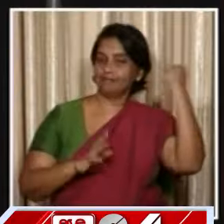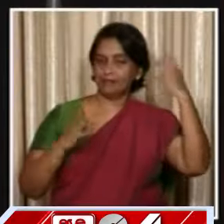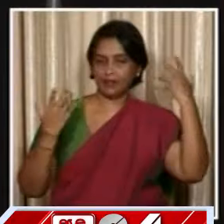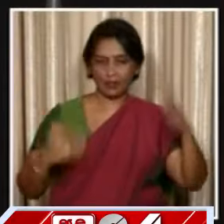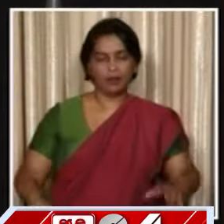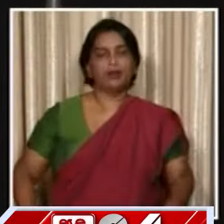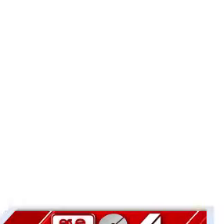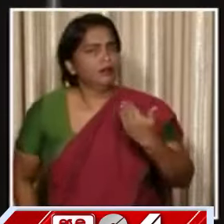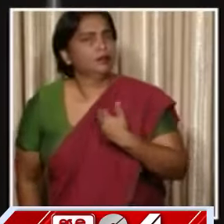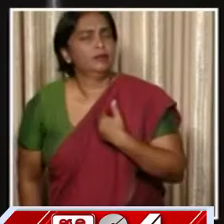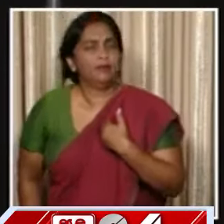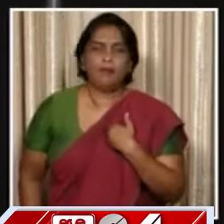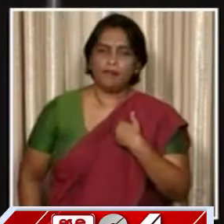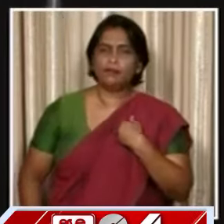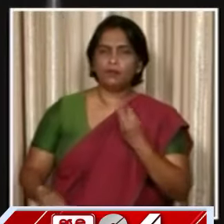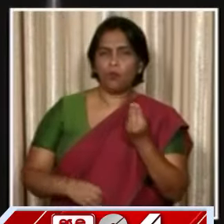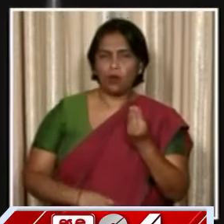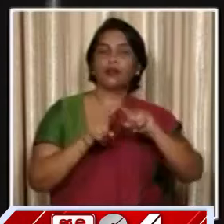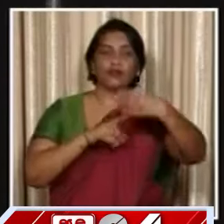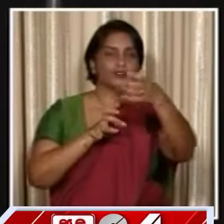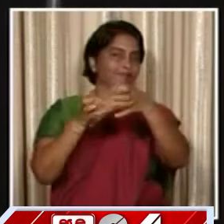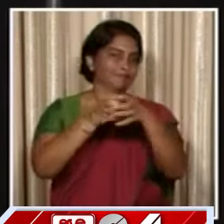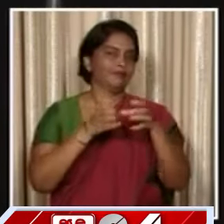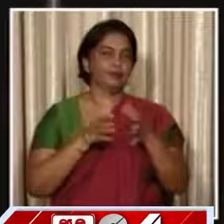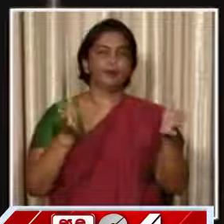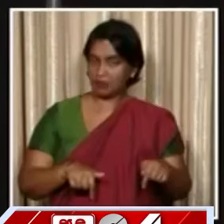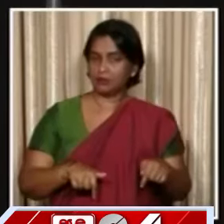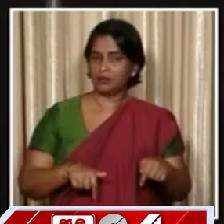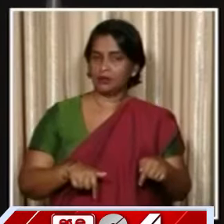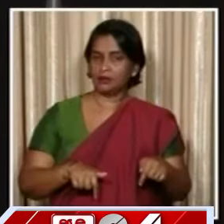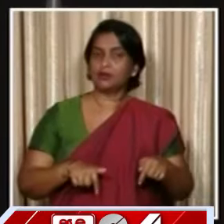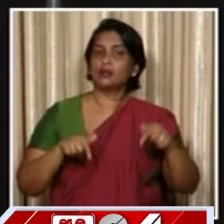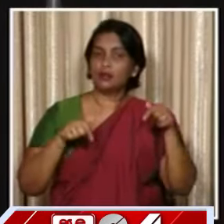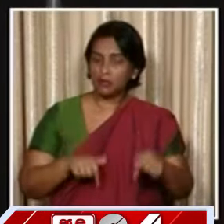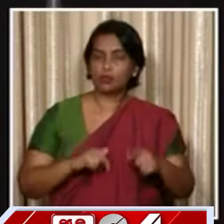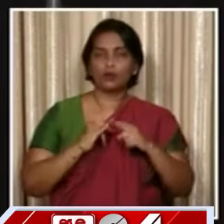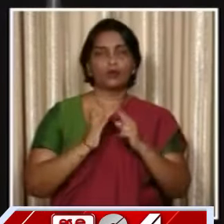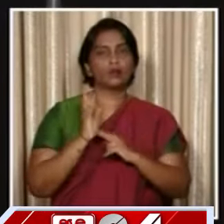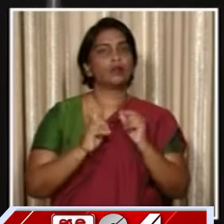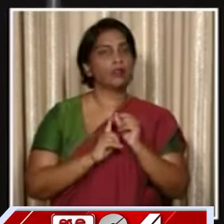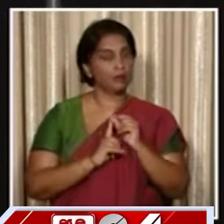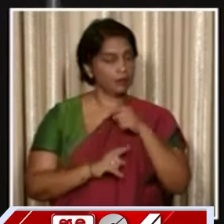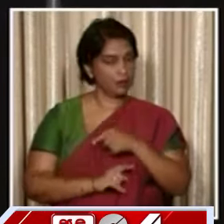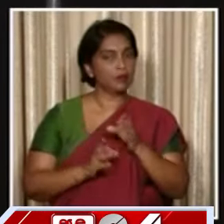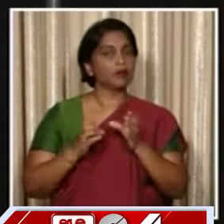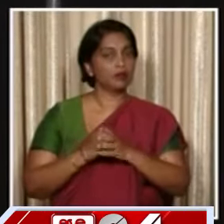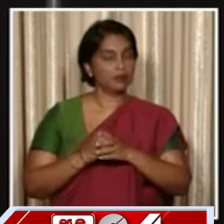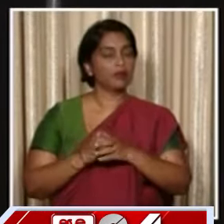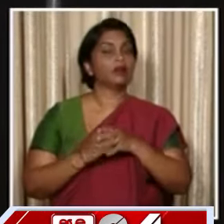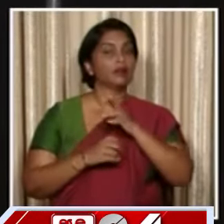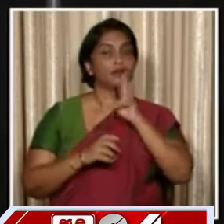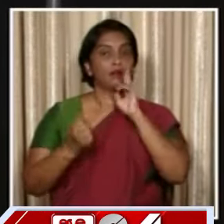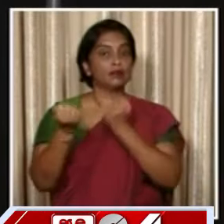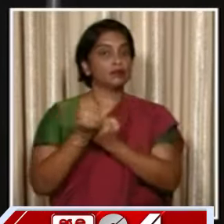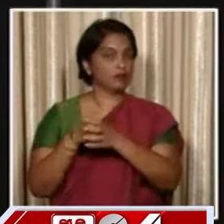කළා. හැබැයි මට පොඩි කනගාටුවක් තියෙනවා. හැබැයි අදරත් එක්සත් ජාතික පක්ෂයේ එතුමාට උදව්